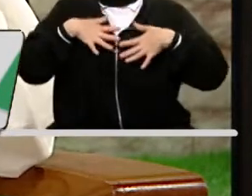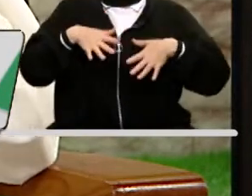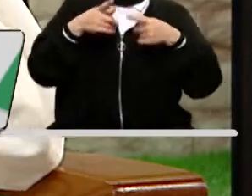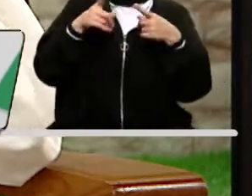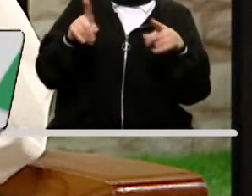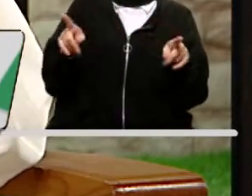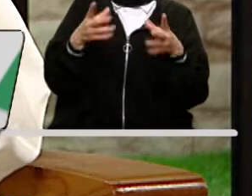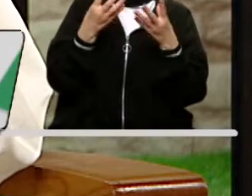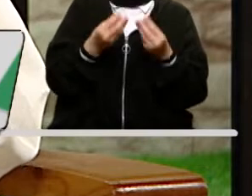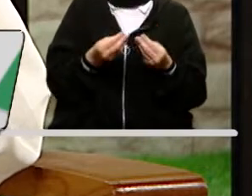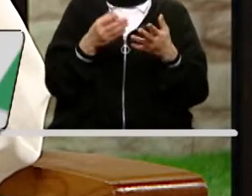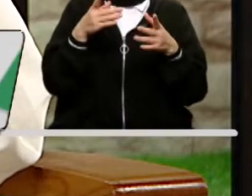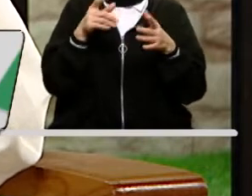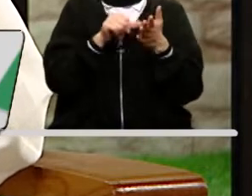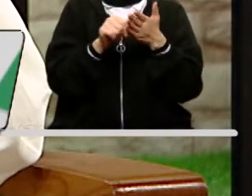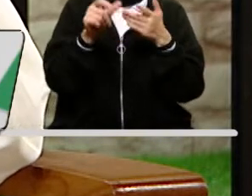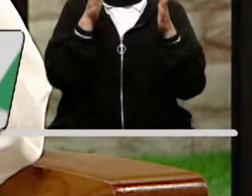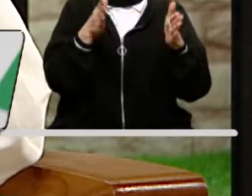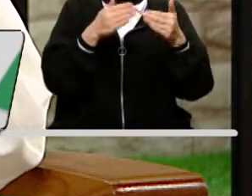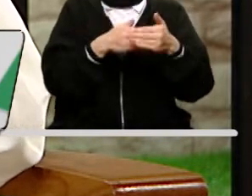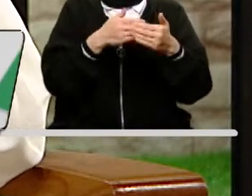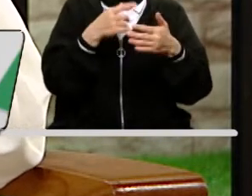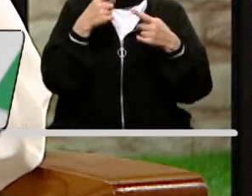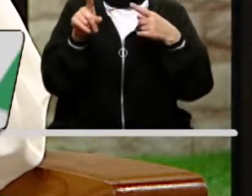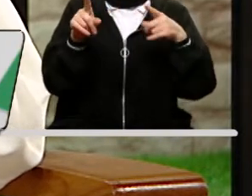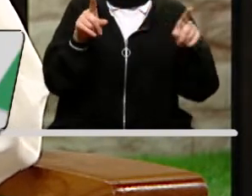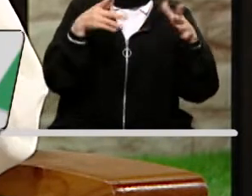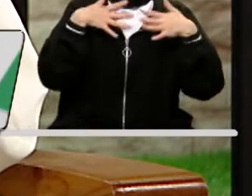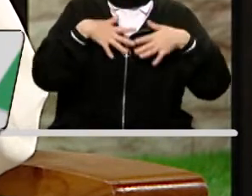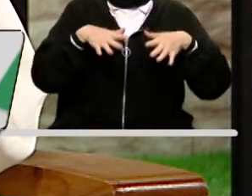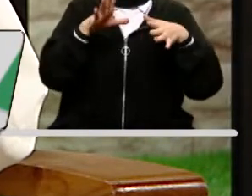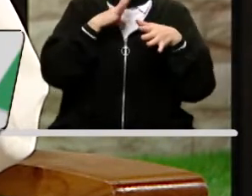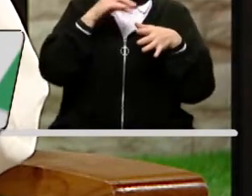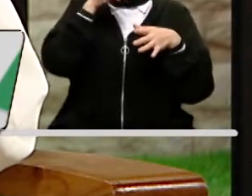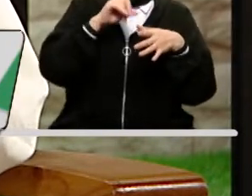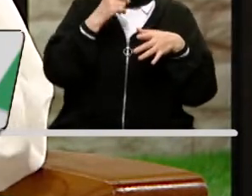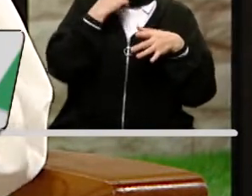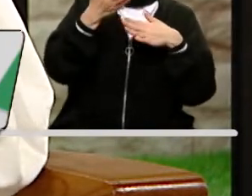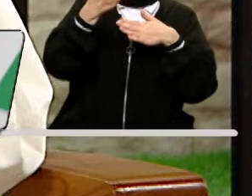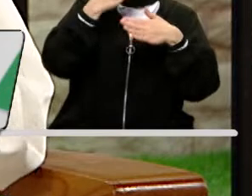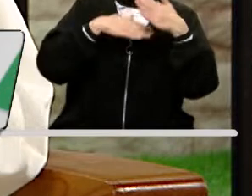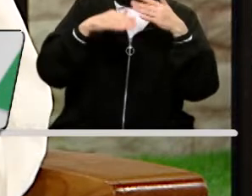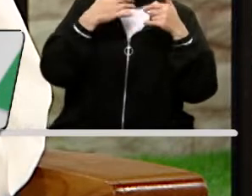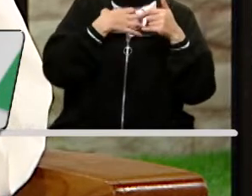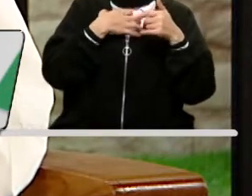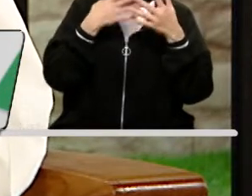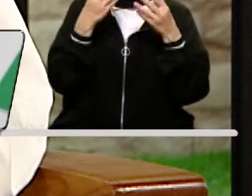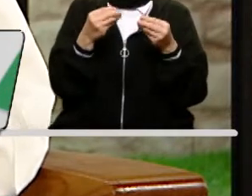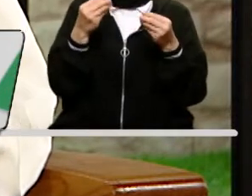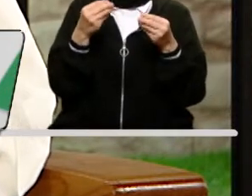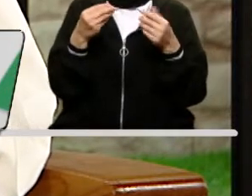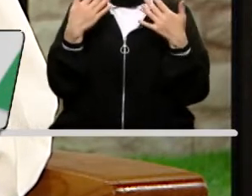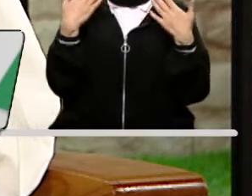odada farklı bir kültür. Evet, neredeyse yüzyıllar öncesinin kıyafetleri bunlar saklanılmış. Çünkü orada neyi veriyor? O ülkenin yaşanmışlığını